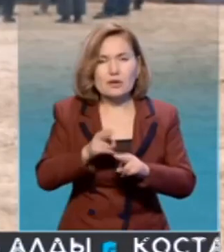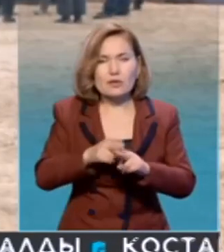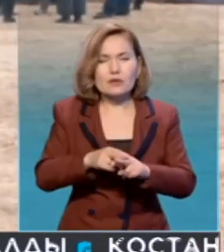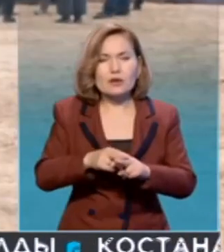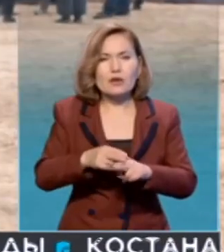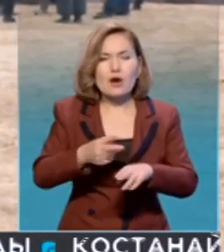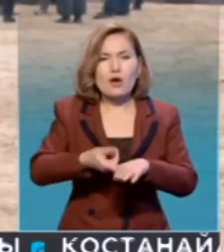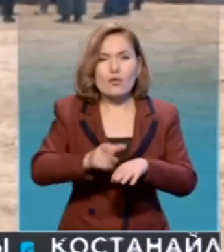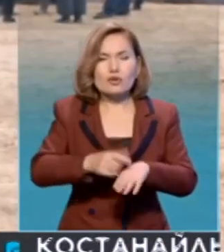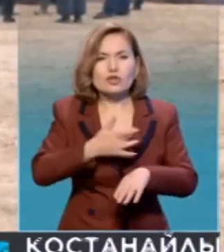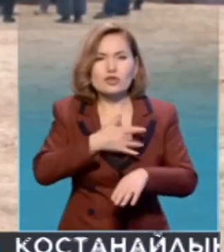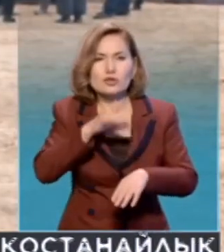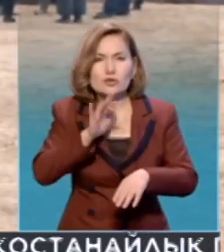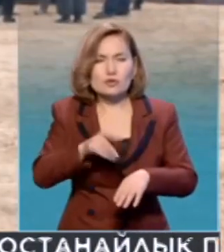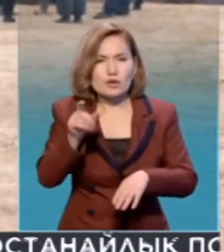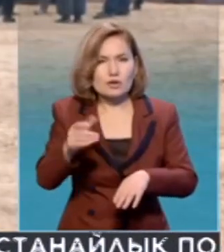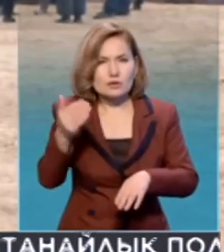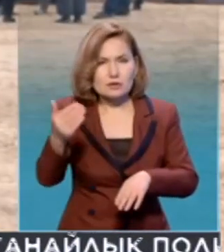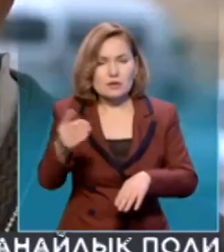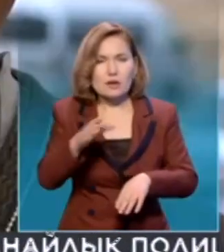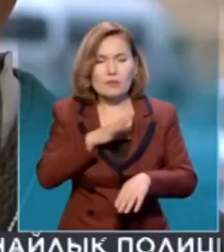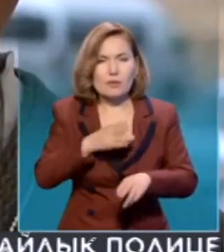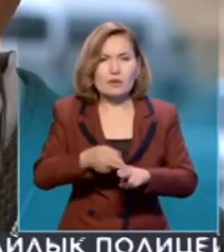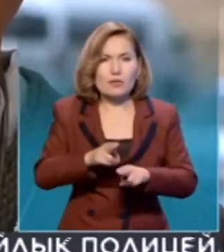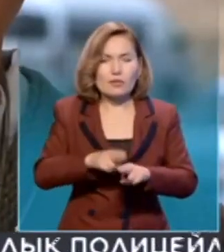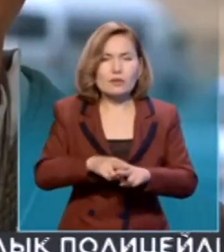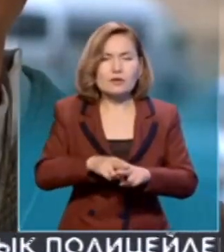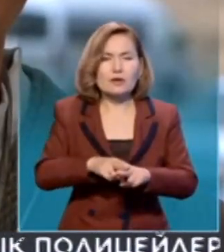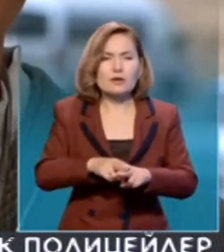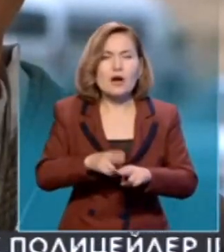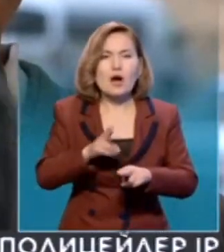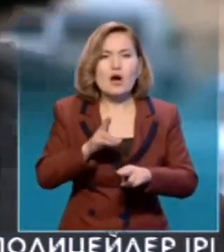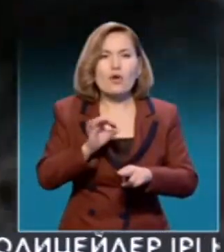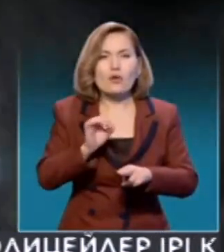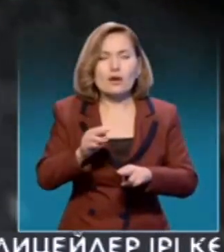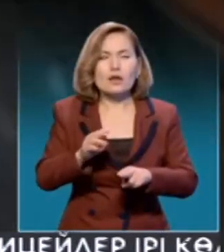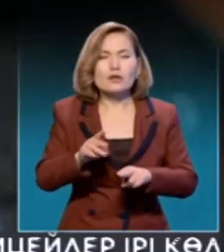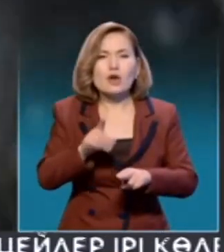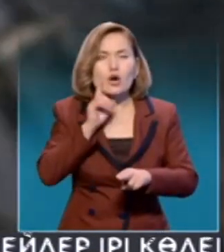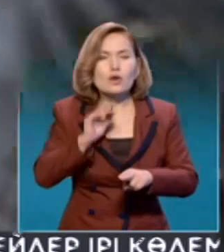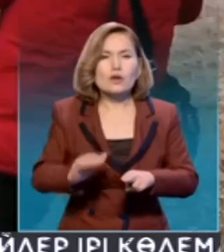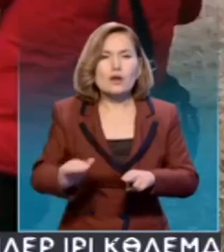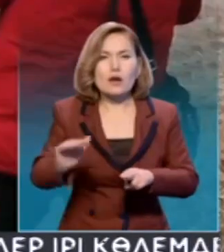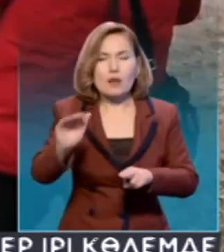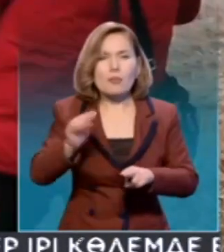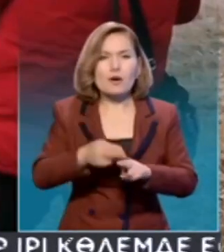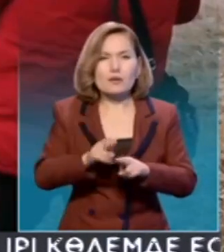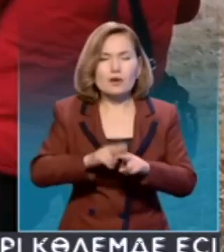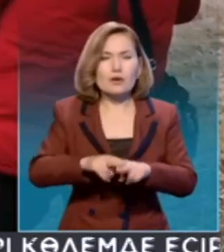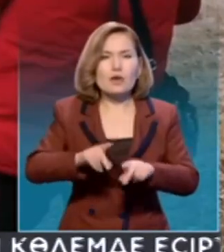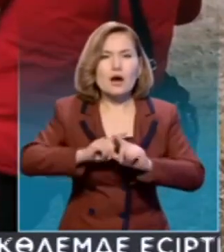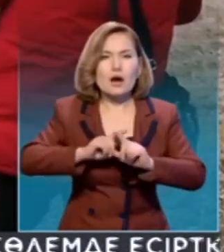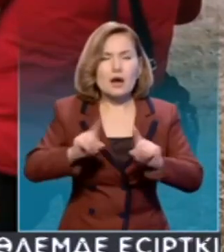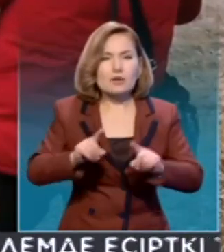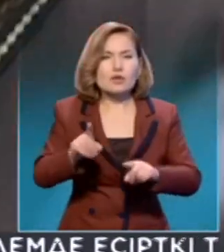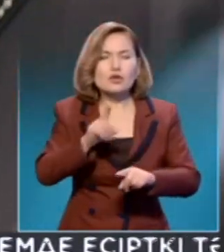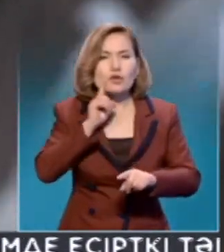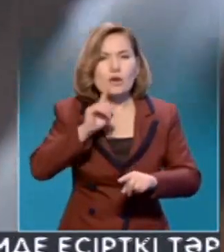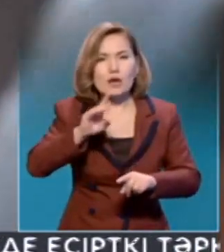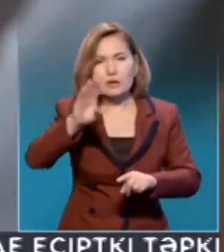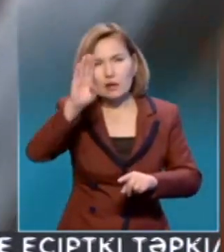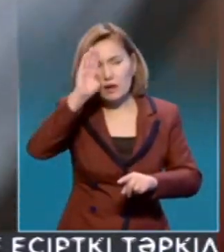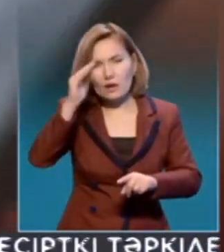қатыгез ғасырлар, адам ғана түкке тұрмайтын кез. Ал Қорқыттың жасөспірім кезін шығармашылық топты талантымен тәнті еткен жас